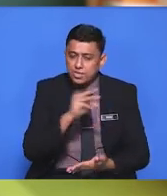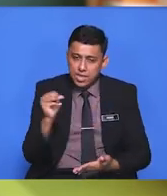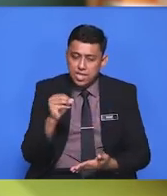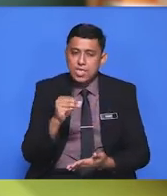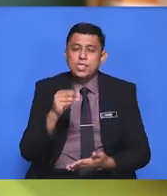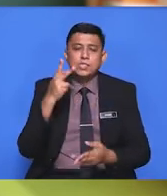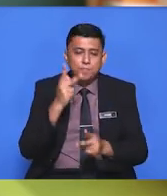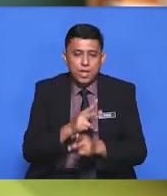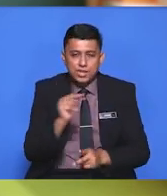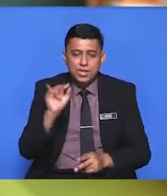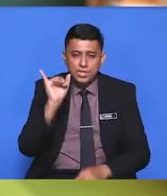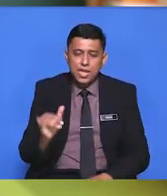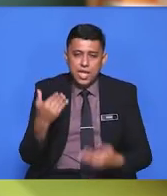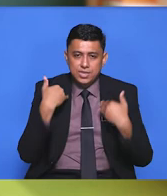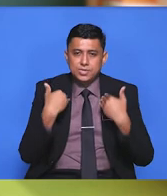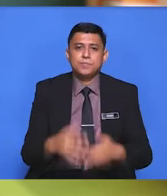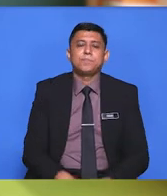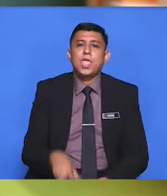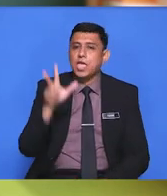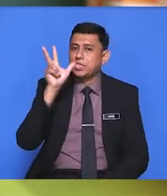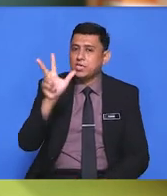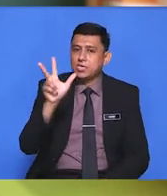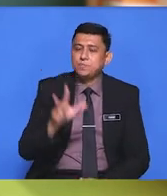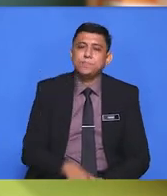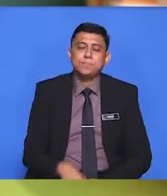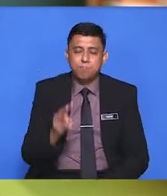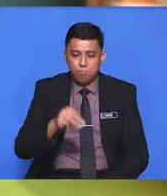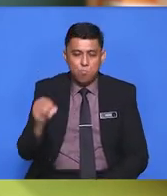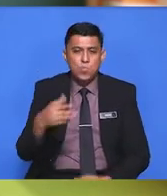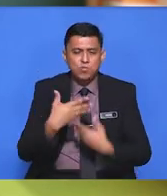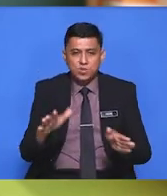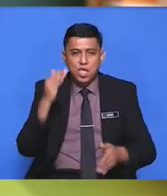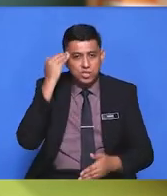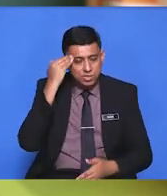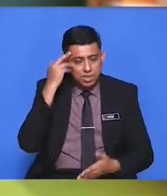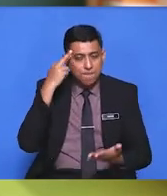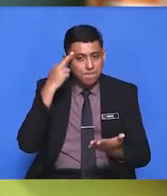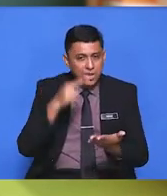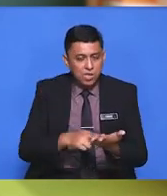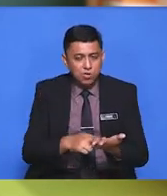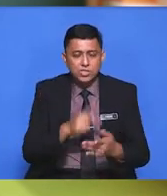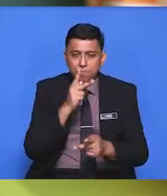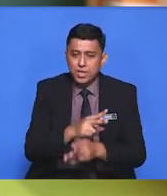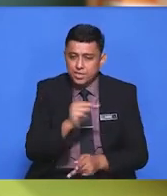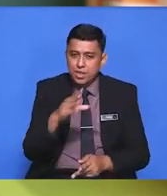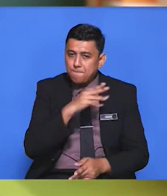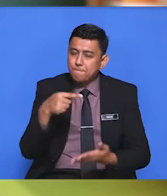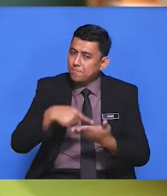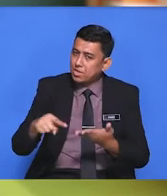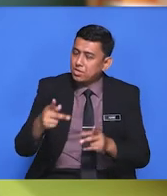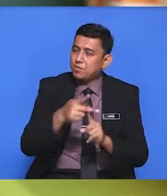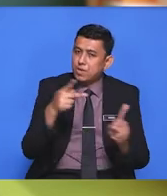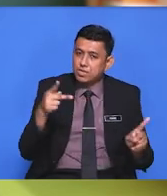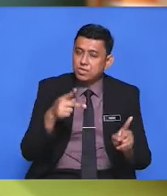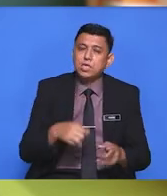simpanan yang ada. Yang ketiga, murid sudah tahu merekod simpanan dan perbelanjaan